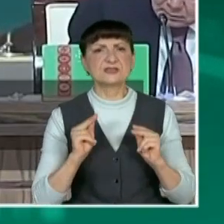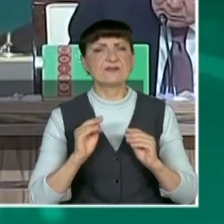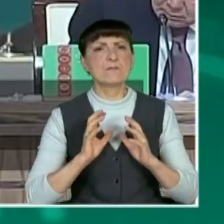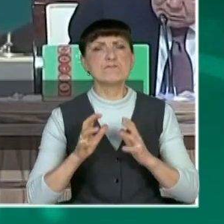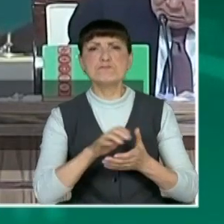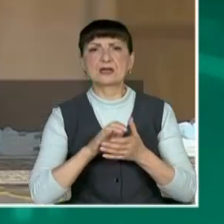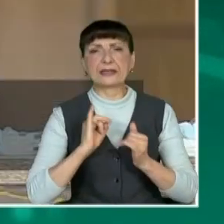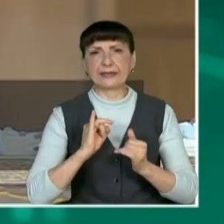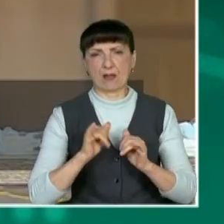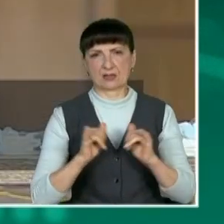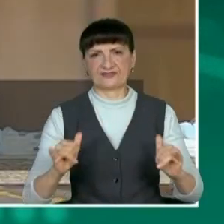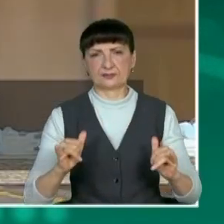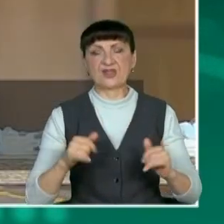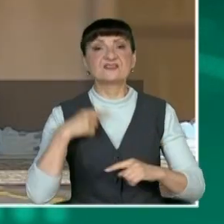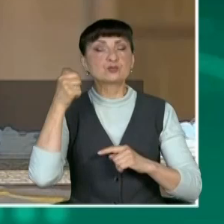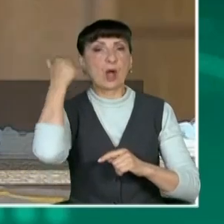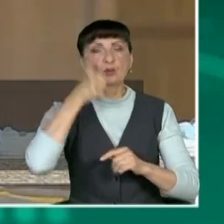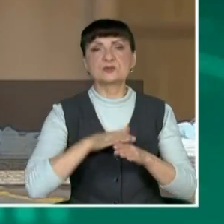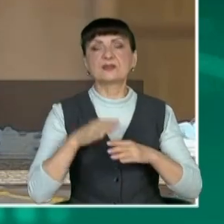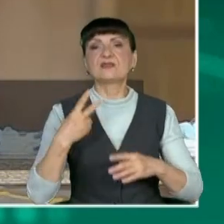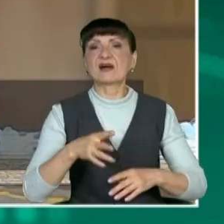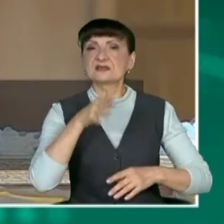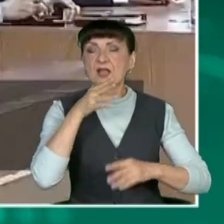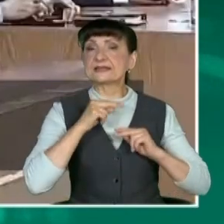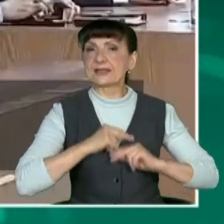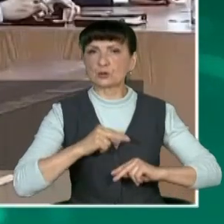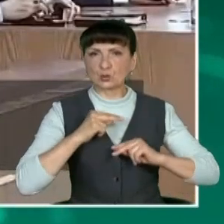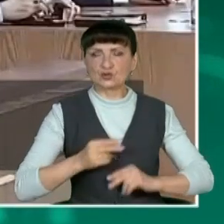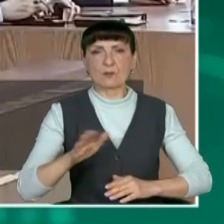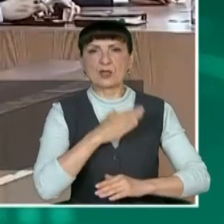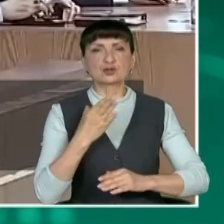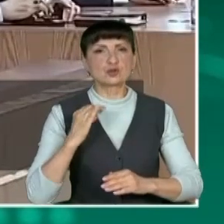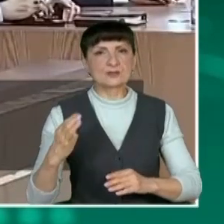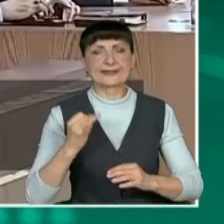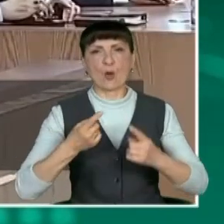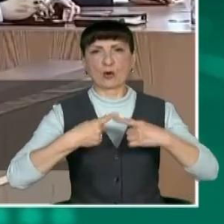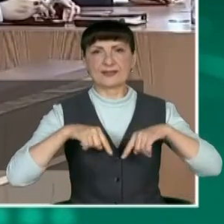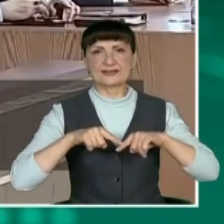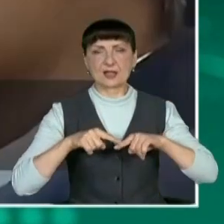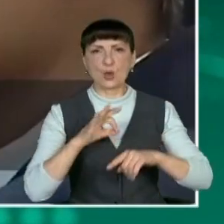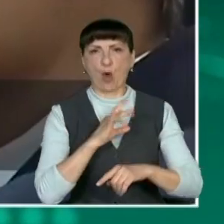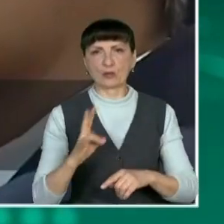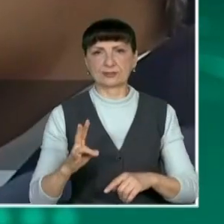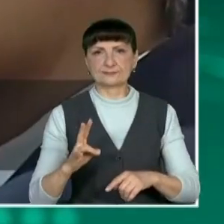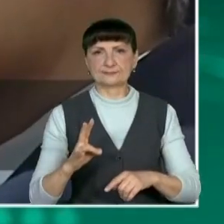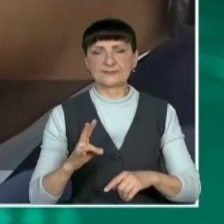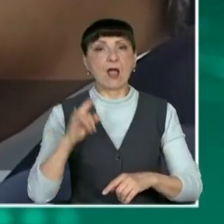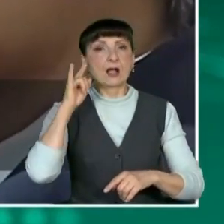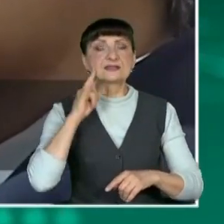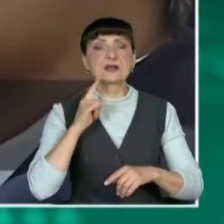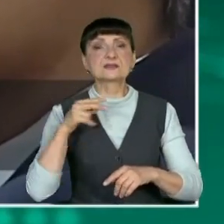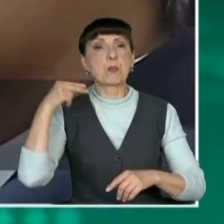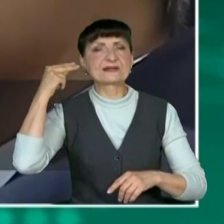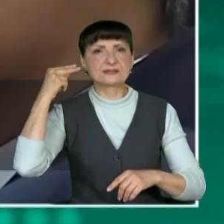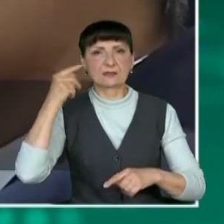согласие и развитие. В следующем году исполняется 20 лет сотрудничества между ШОС и Организацией Объединенных Наций. Казахстанский